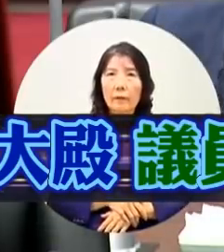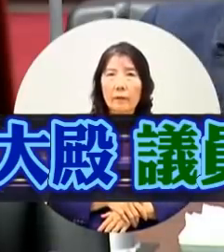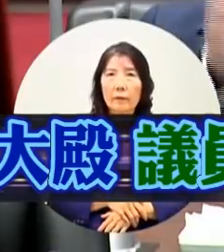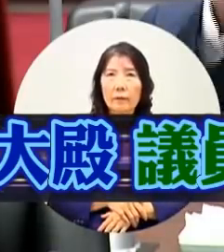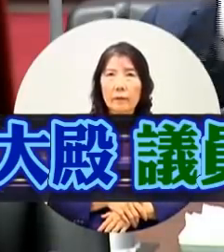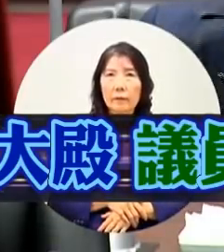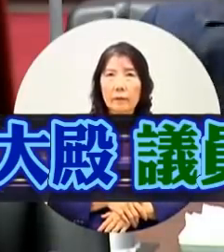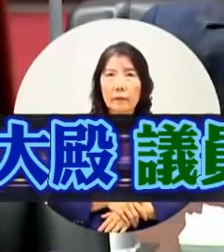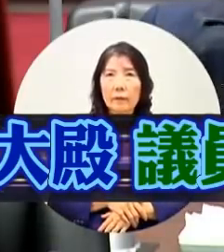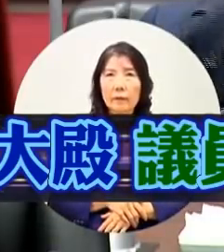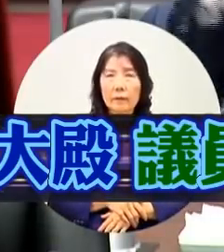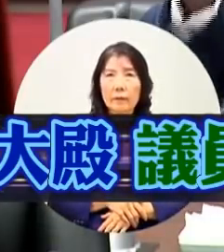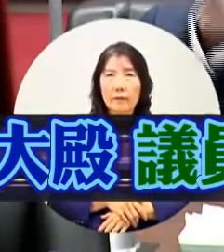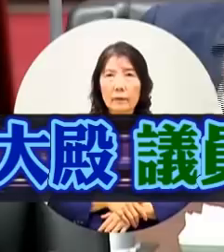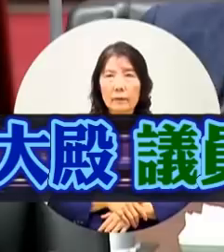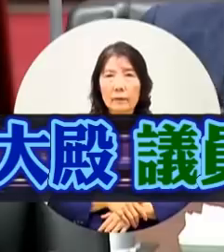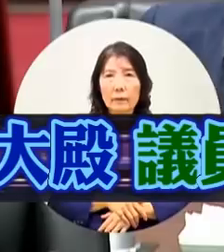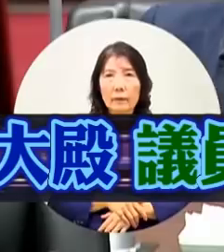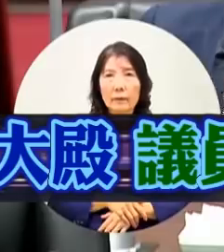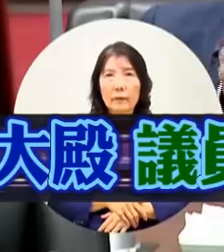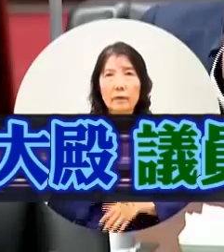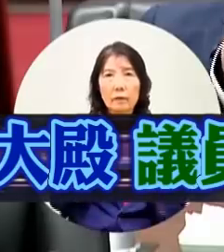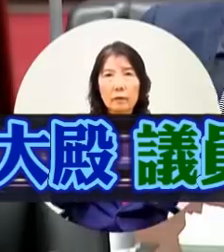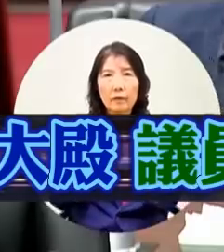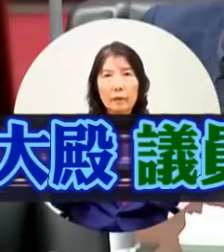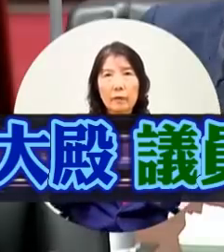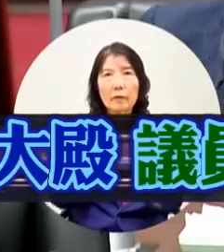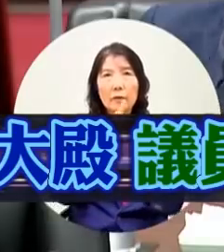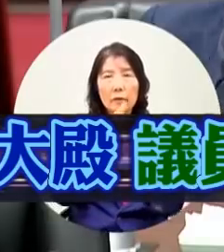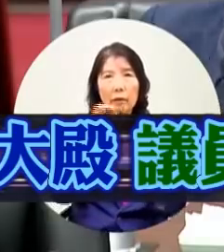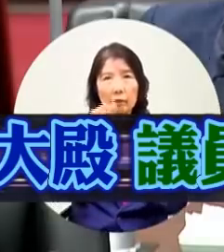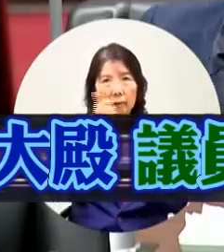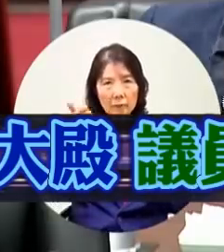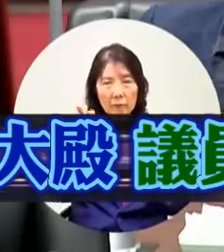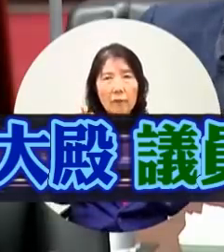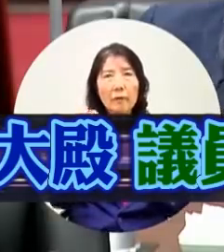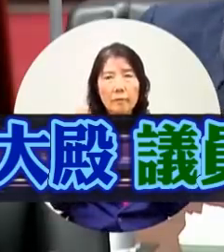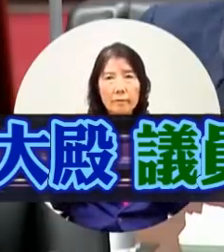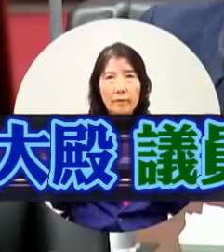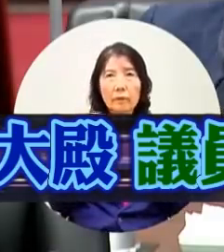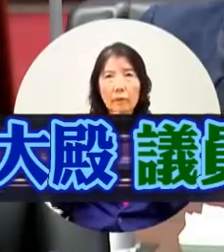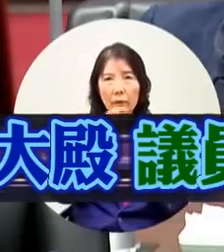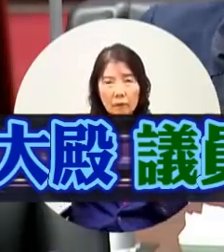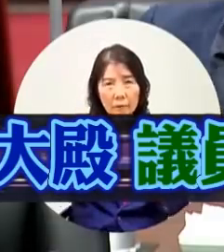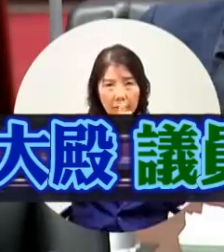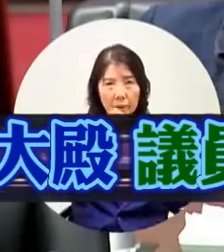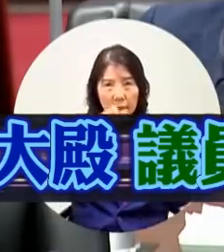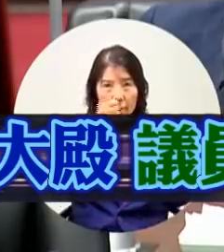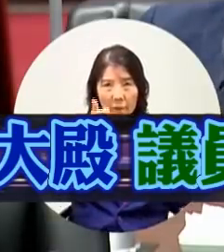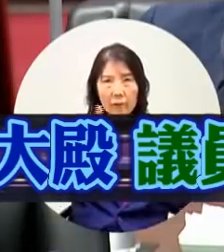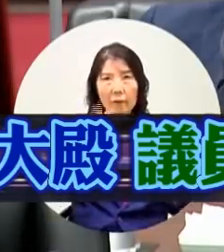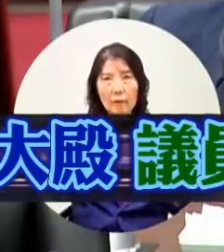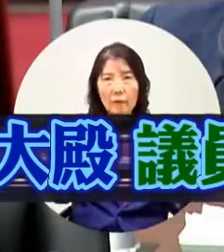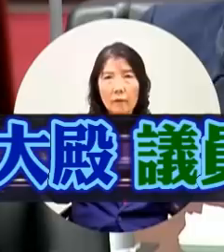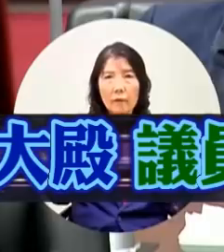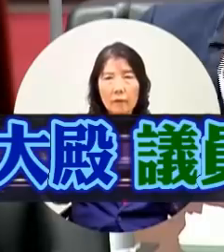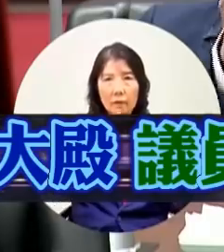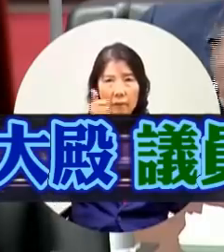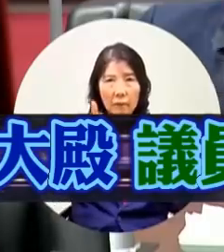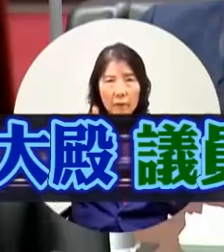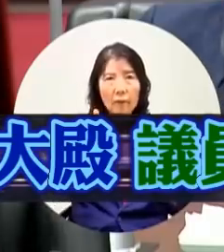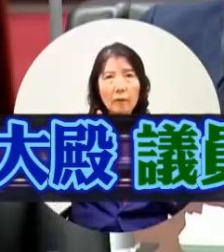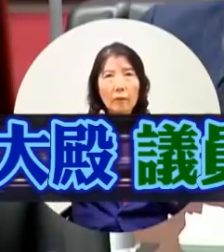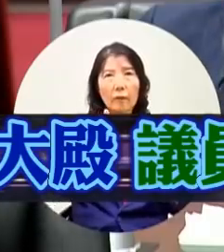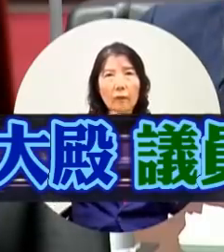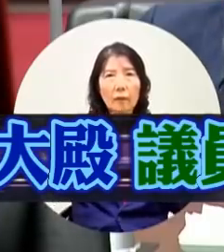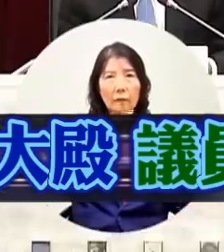议长，质询是我们议员的天职。那我非常尊重议长，现在是议会的领袖，你